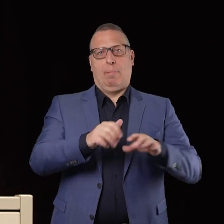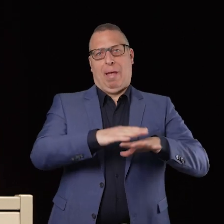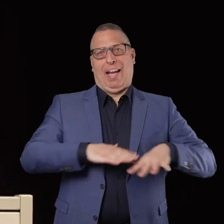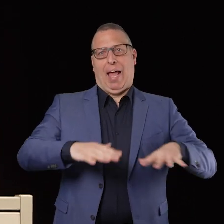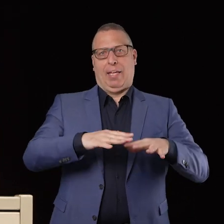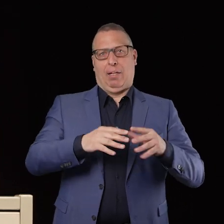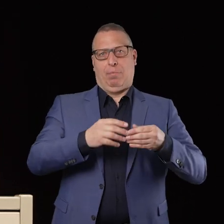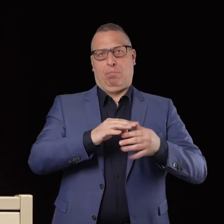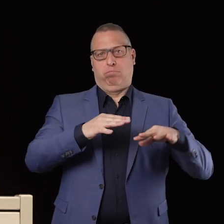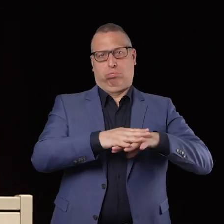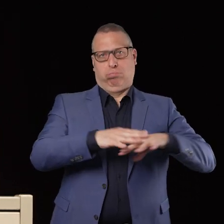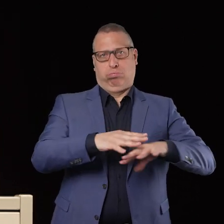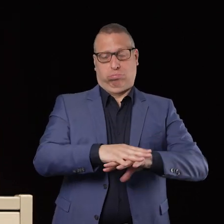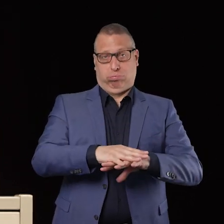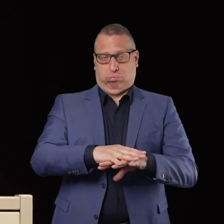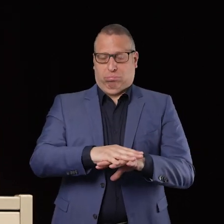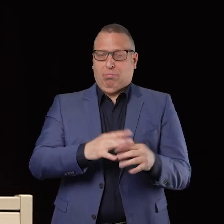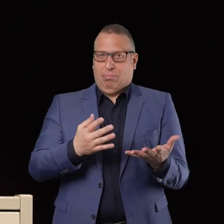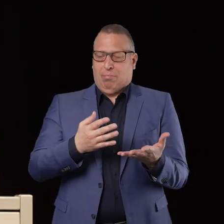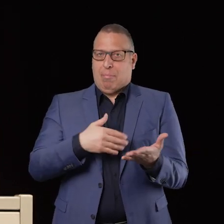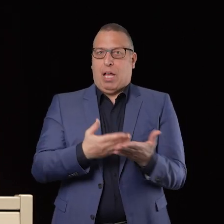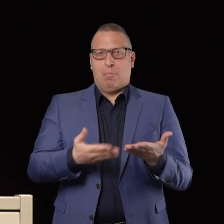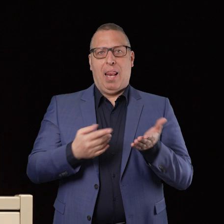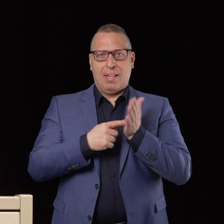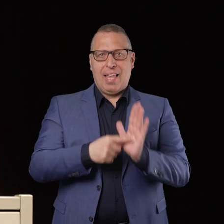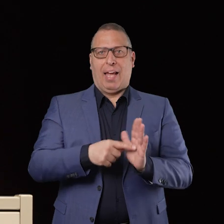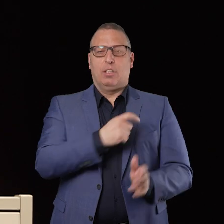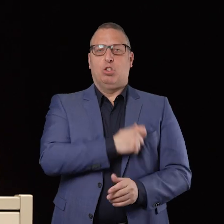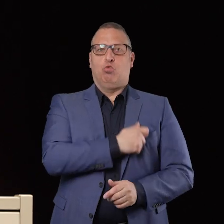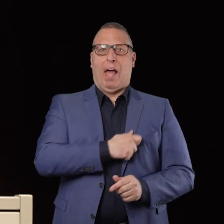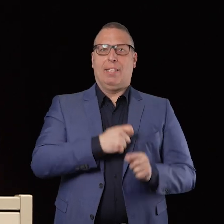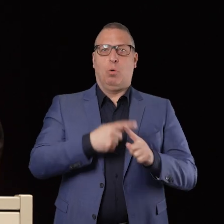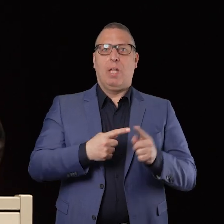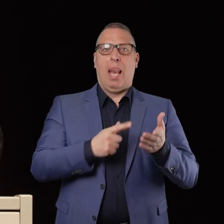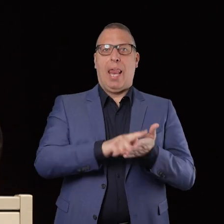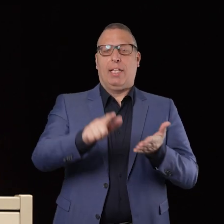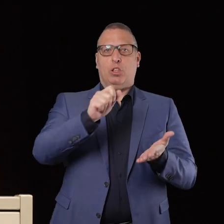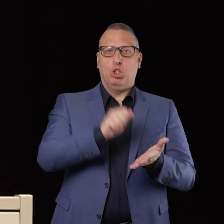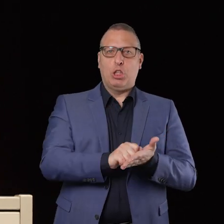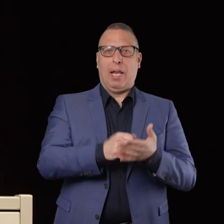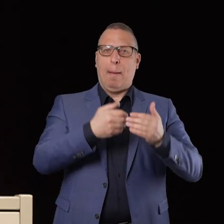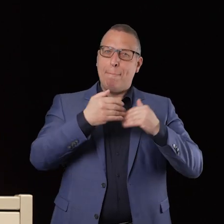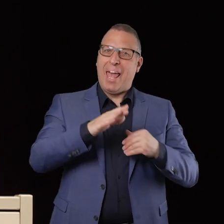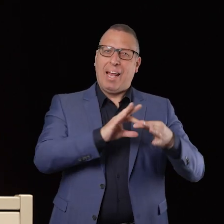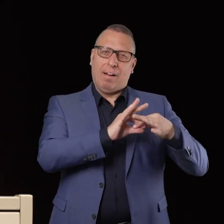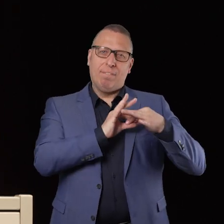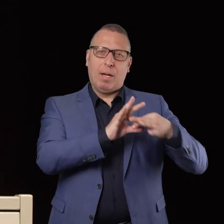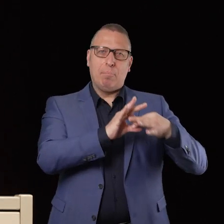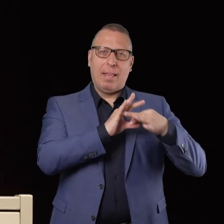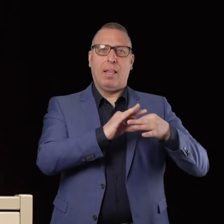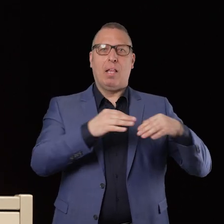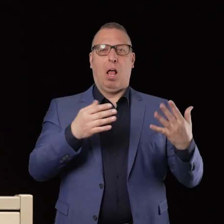Sportbereich. Diese Beispiele zeigen, dass die Schweiz und Liechtenstein weit mehr